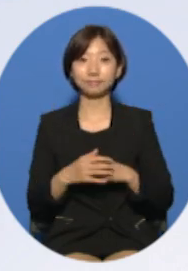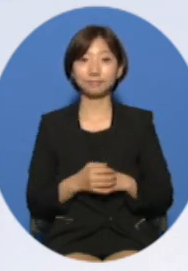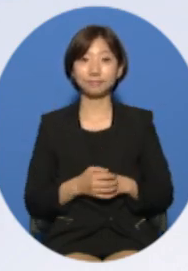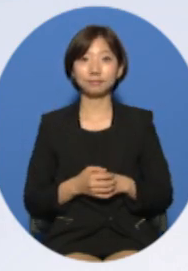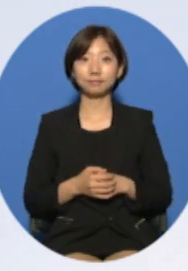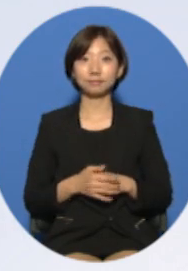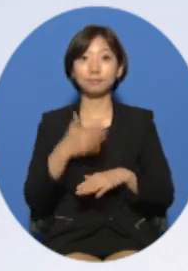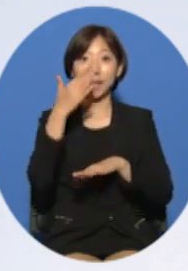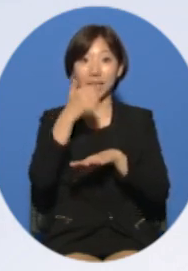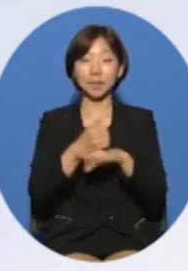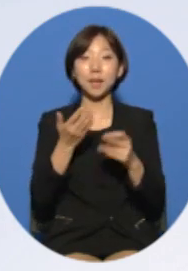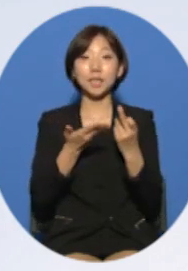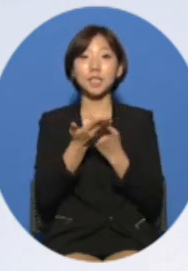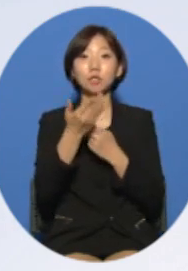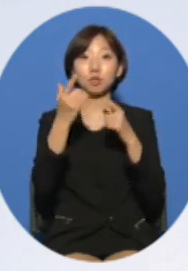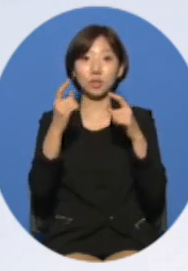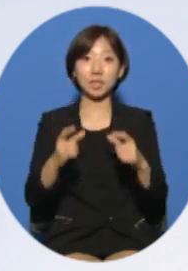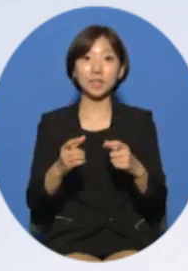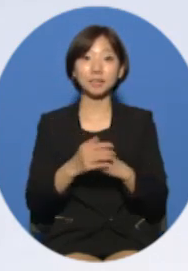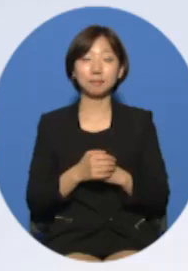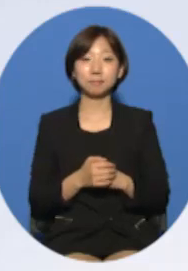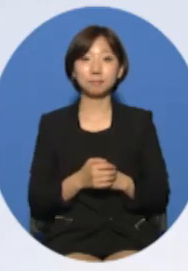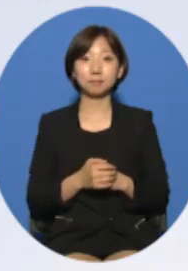26.83%입니다. 마지막 제주 지역입니다.